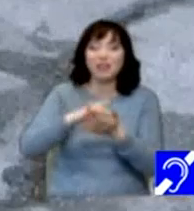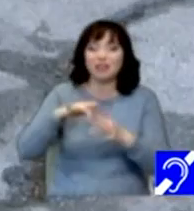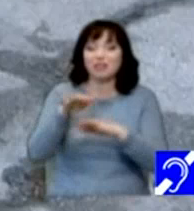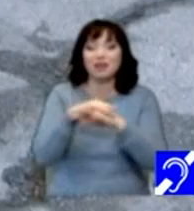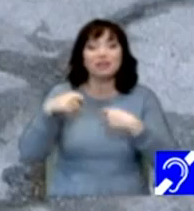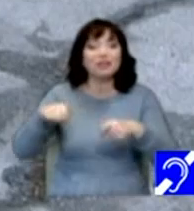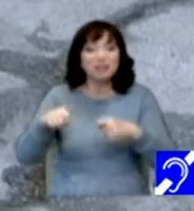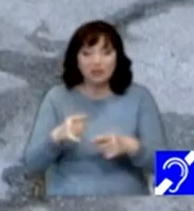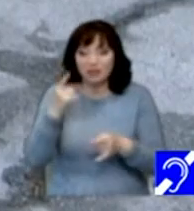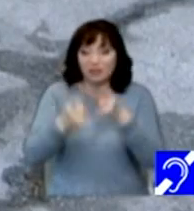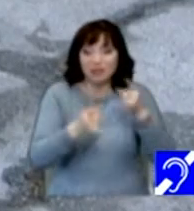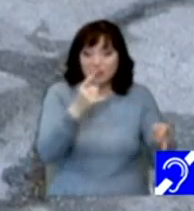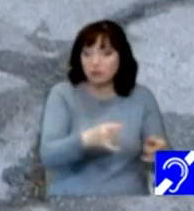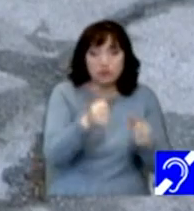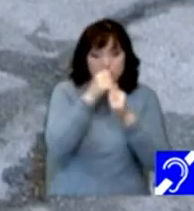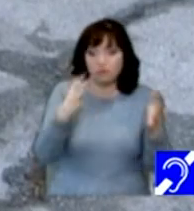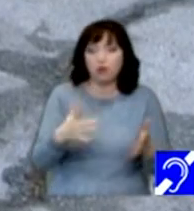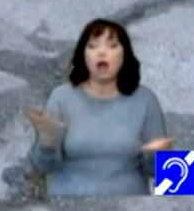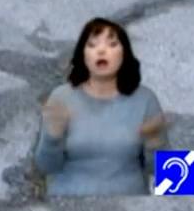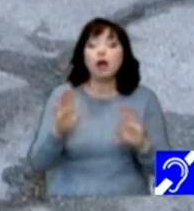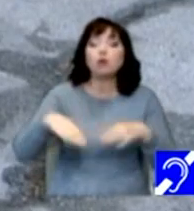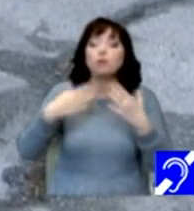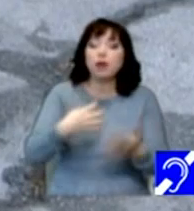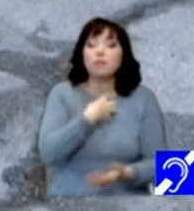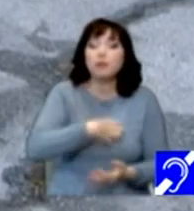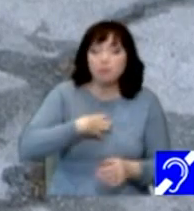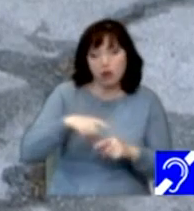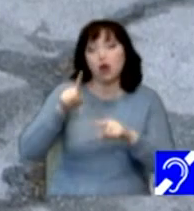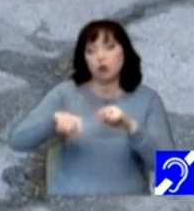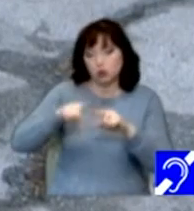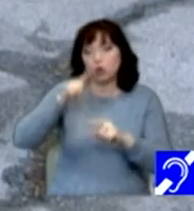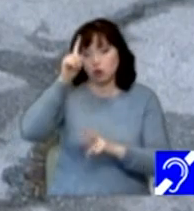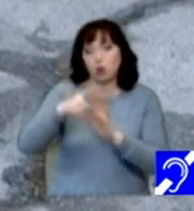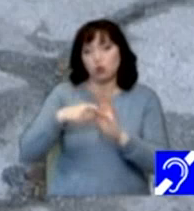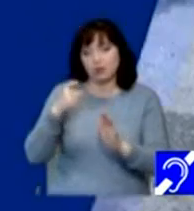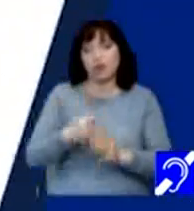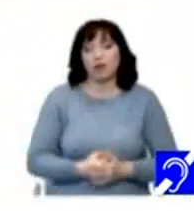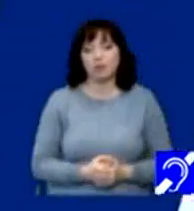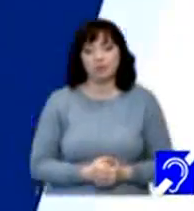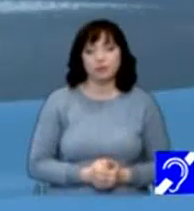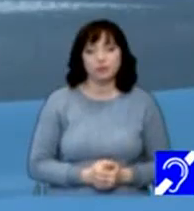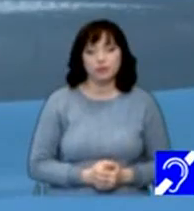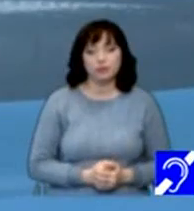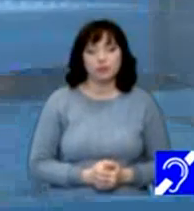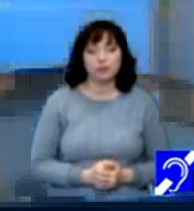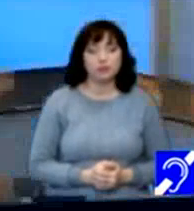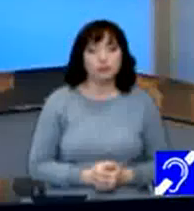de Crăciun. Ce soluții propune primarul, aflați peste câteva momente în Telejurnal.